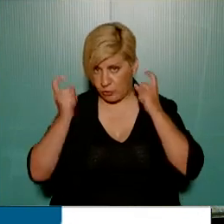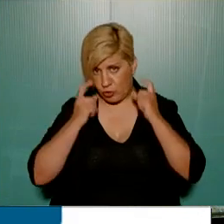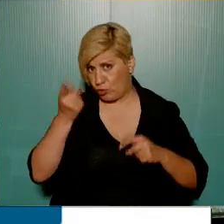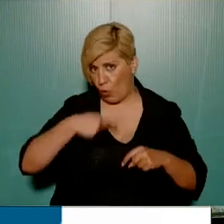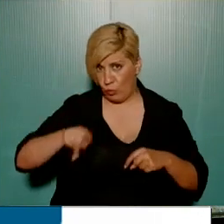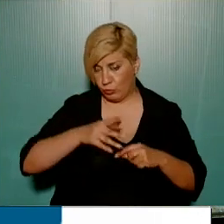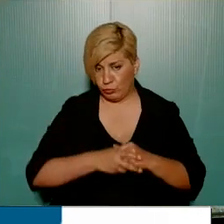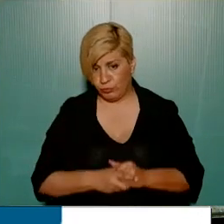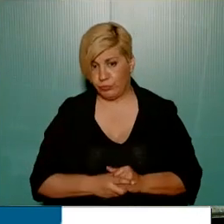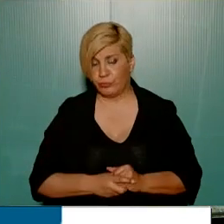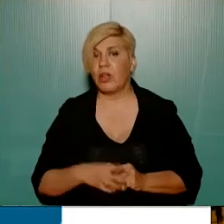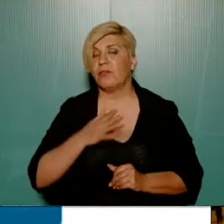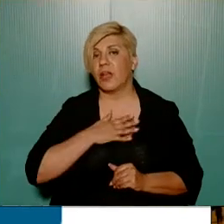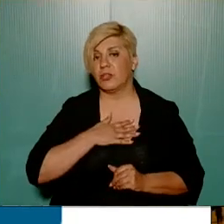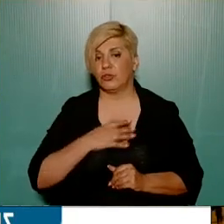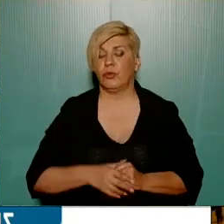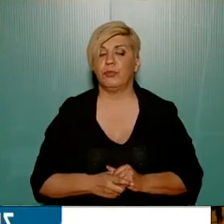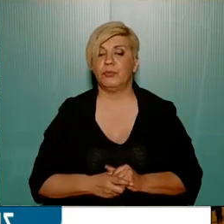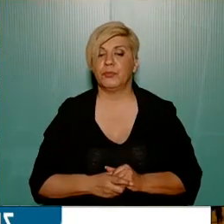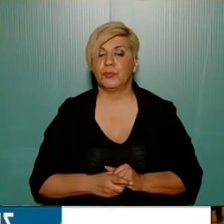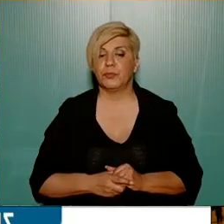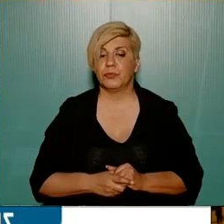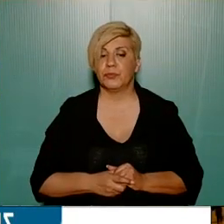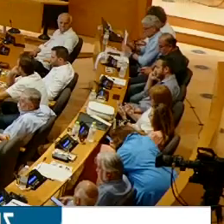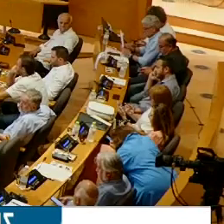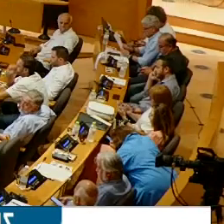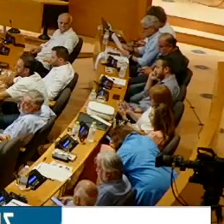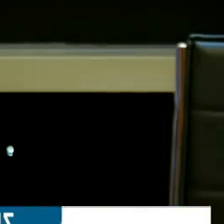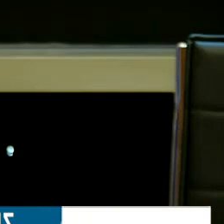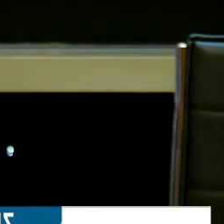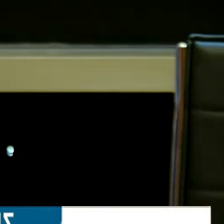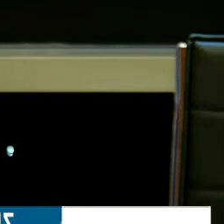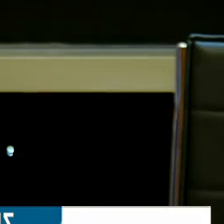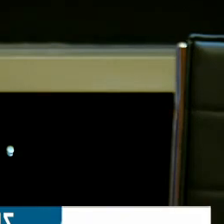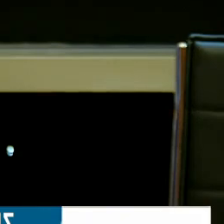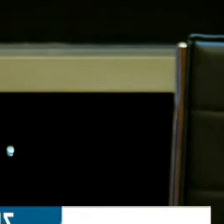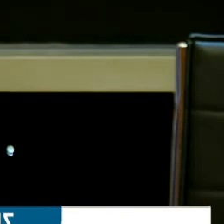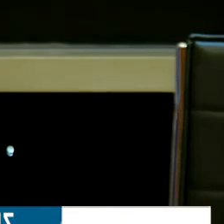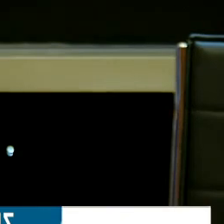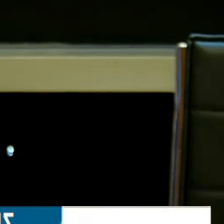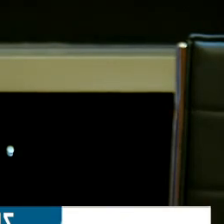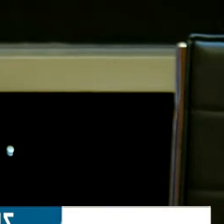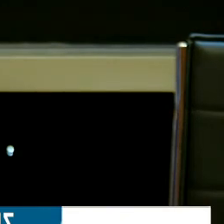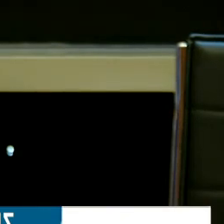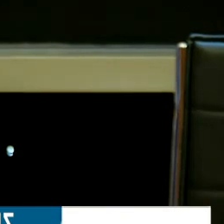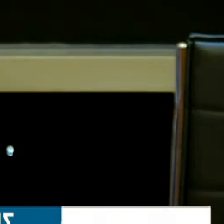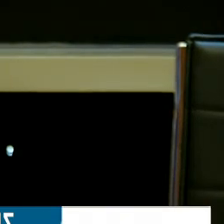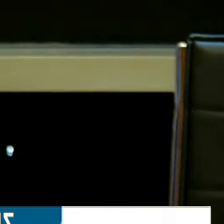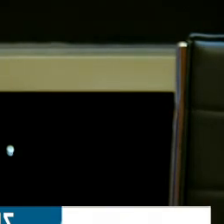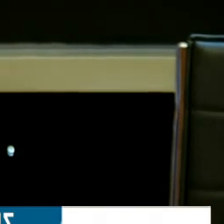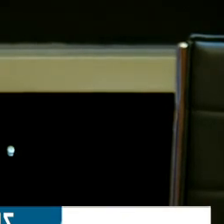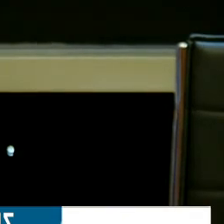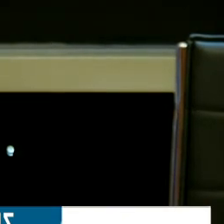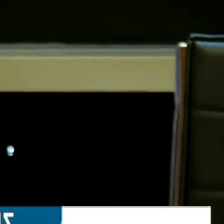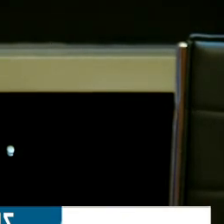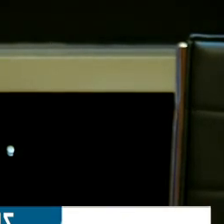όλους. Ευχαριστούμε πολύ για τον κύριο Νικηφοριδή, τον αρμόδιο αντιδήμαρχο. Νομίζω δόθηκαν απαντήσεις και για τα τρία πρώτα θέματα. Το